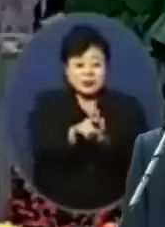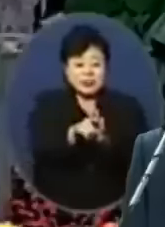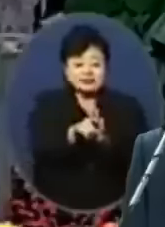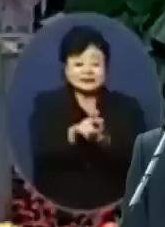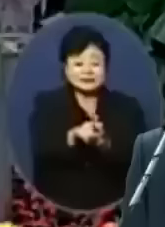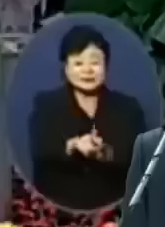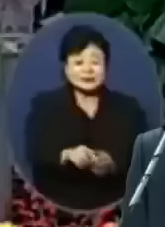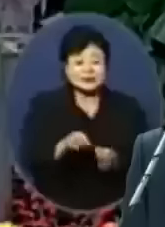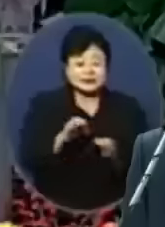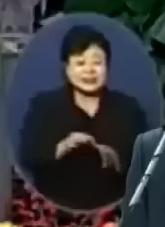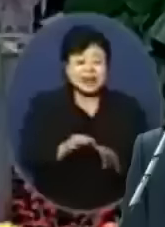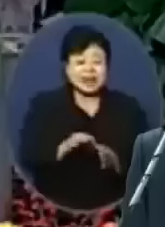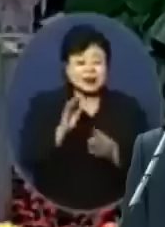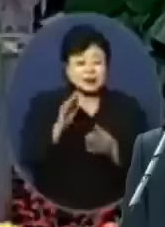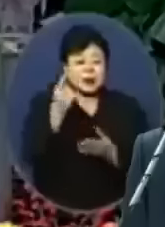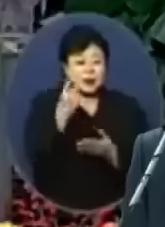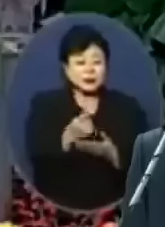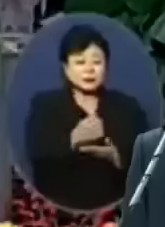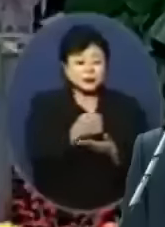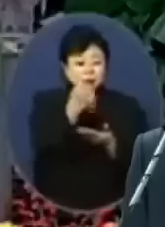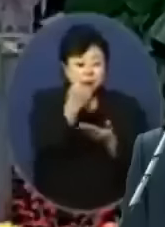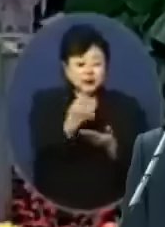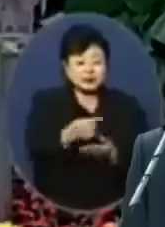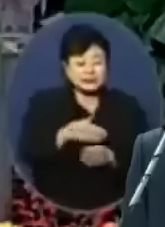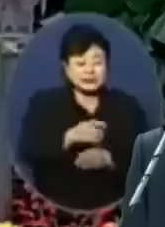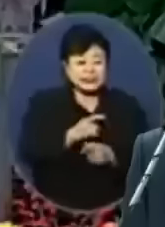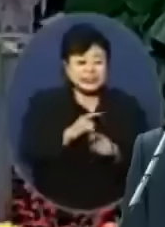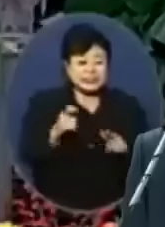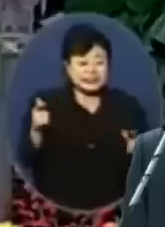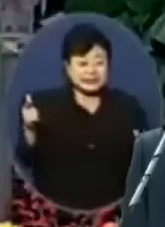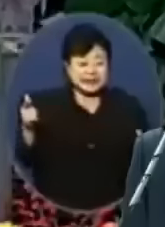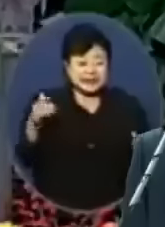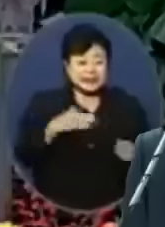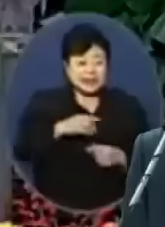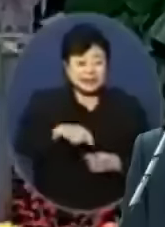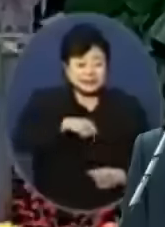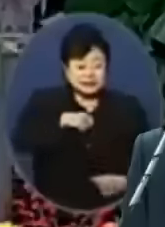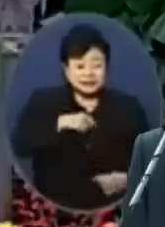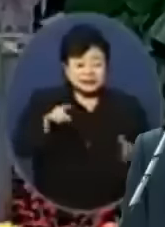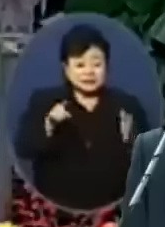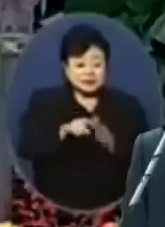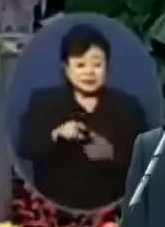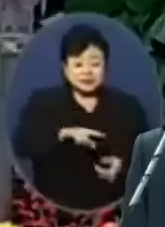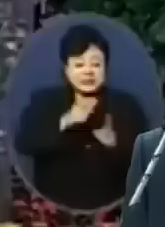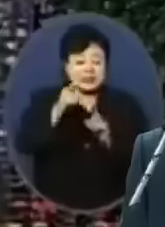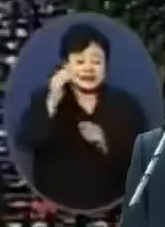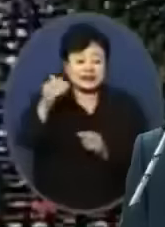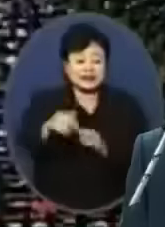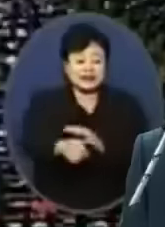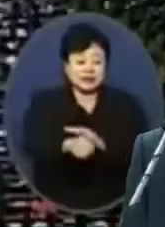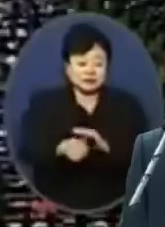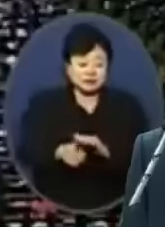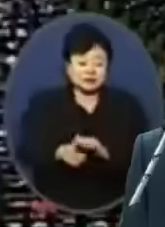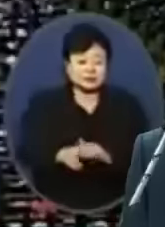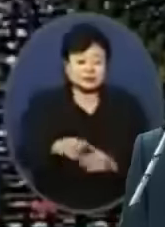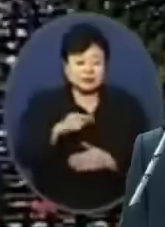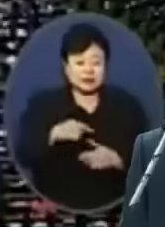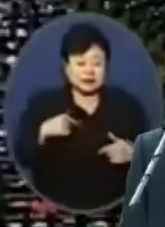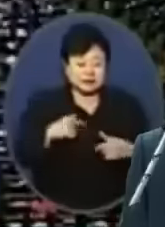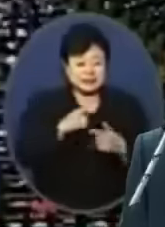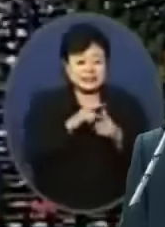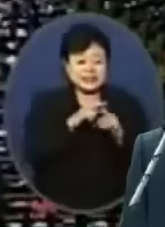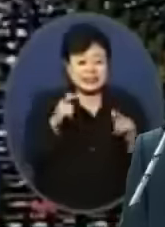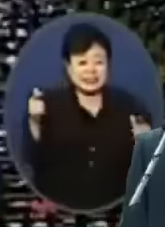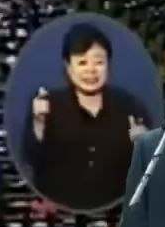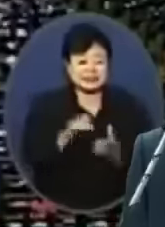위함이라. 잠시 잠깐 후면 오신 지가 오시리니 지체하지 아니하시리라. 나 여인은 믿음으로 말미암아 살리라. 또한 뒤로 물러가면 내 마음이